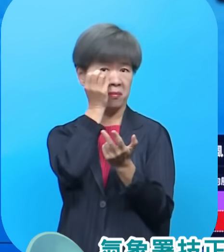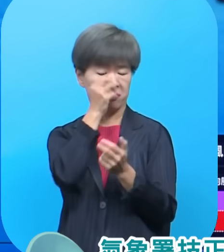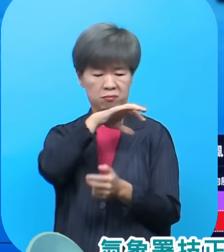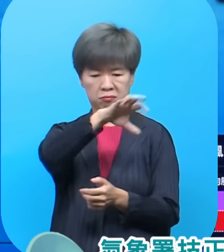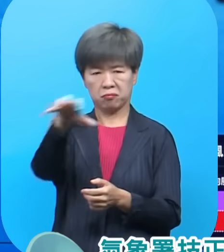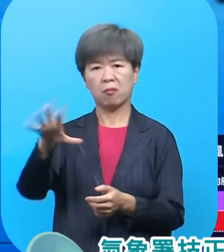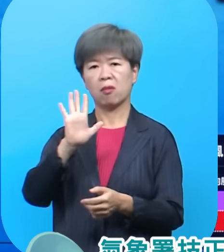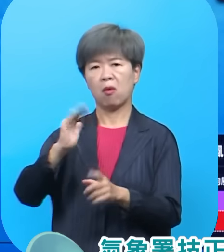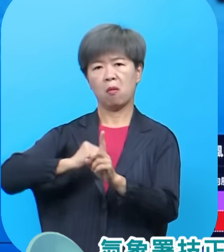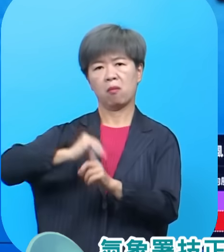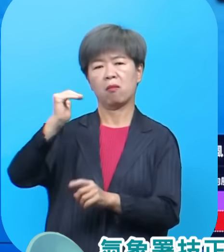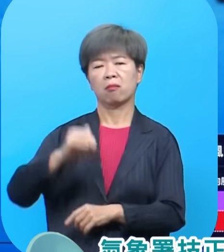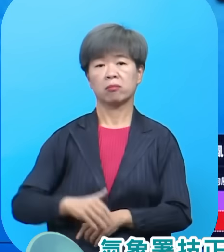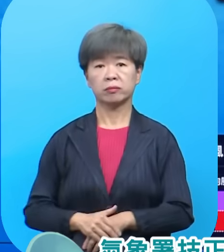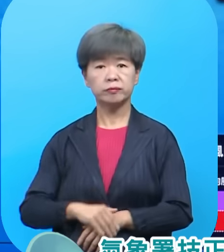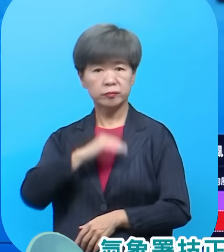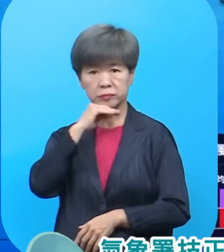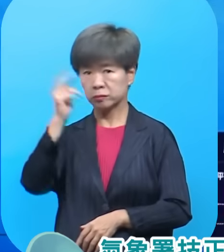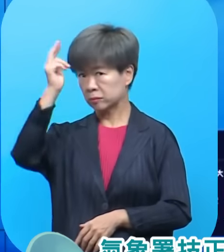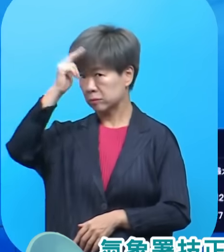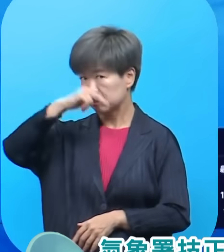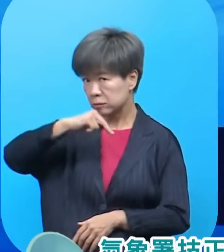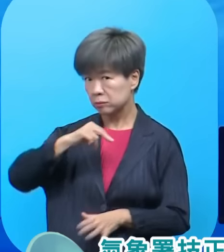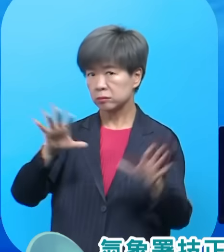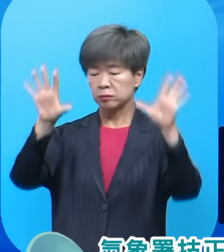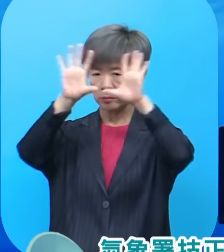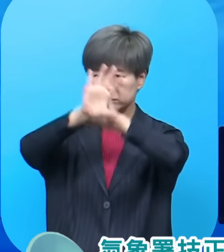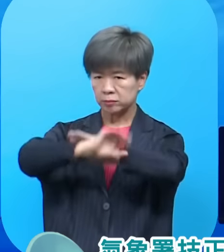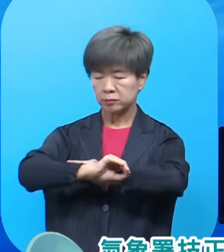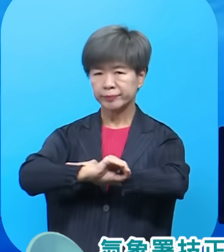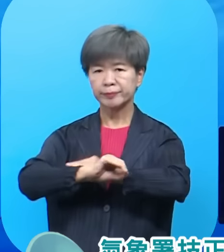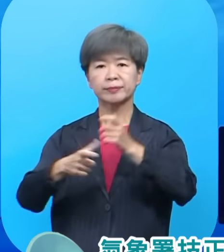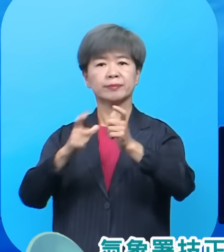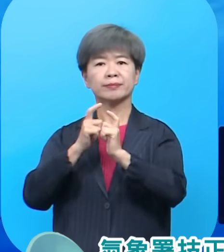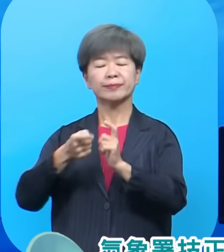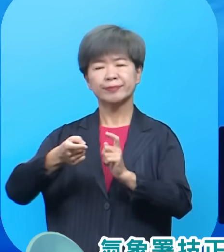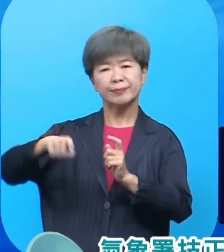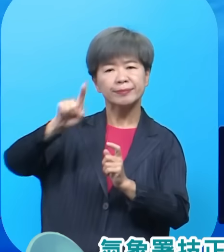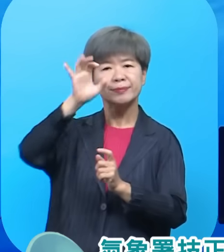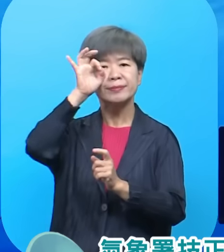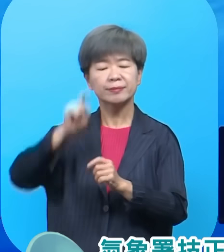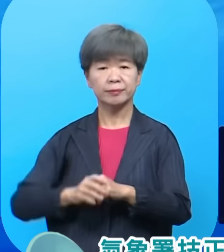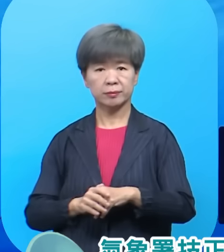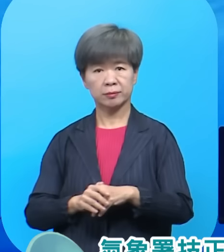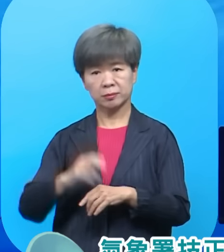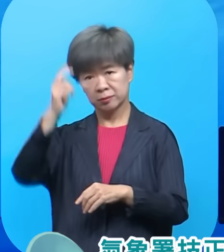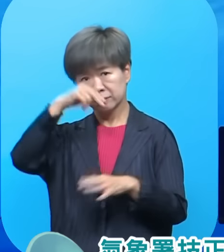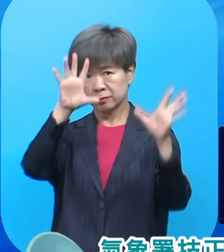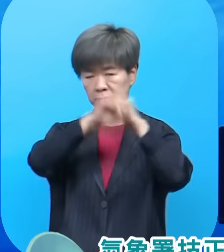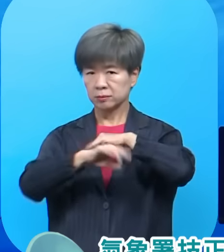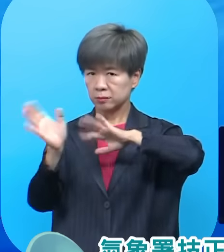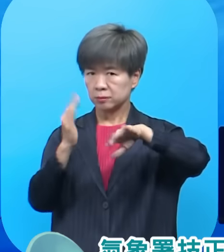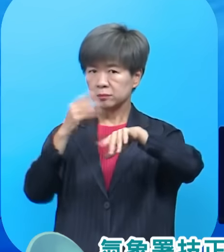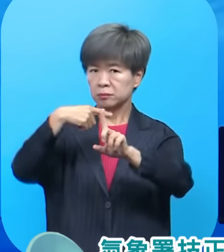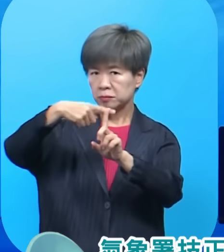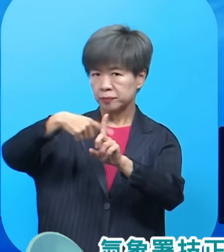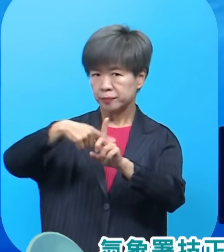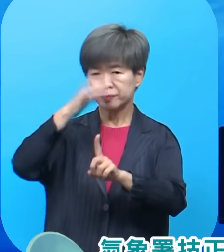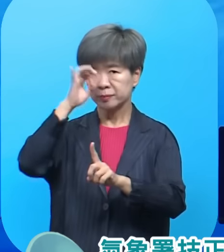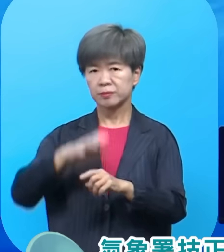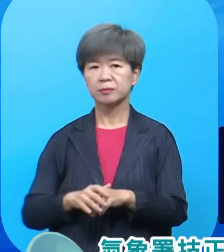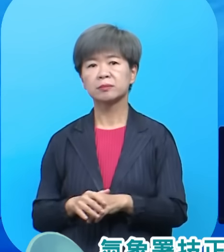说，今天下午到晚上，我们来回到第一段，今天下午到晚上这段时间的风力大致是这样，不过可以看到